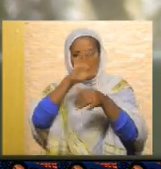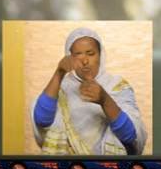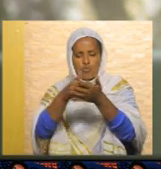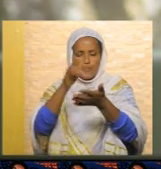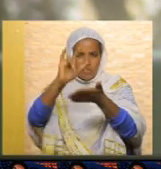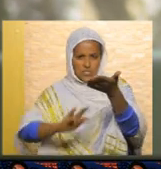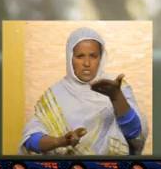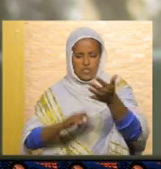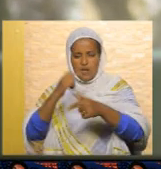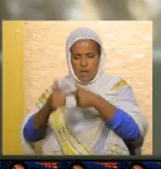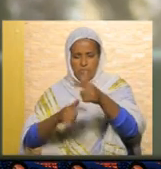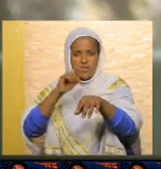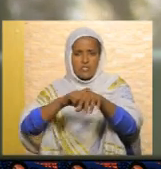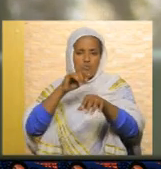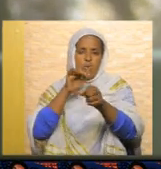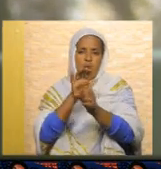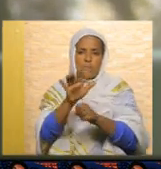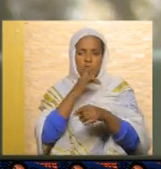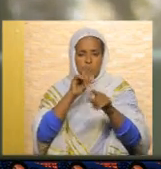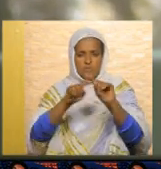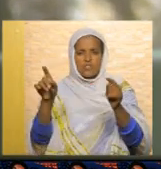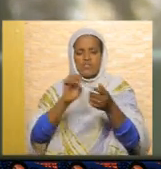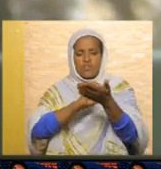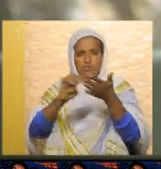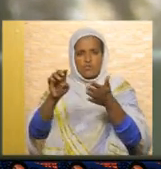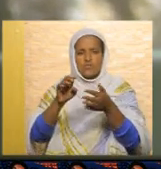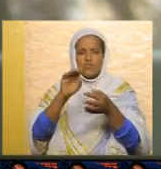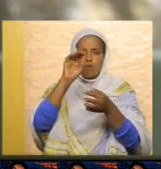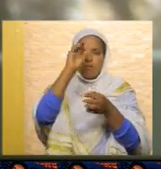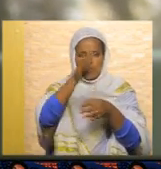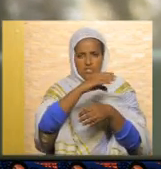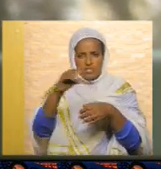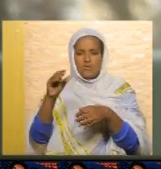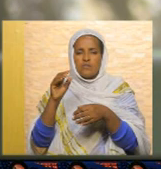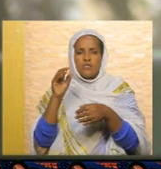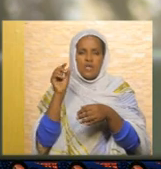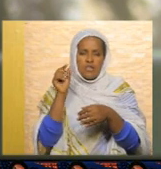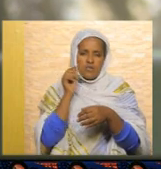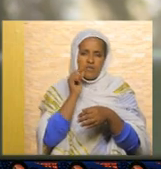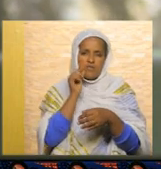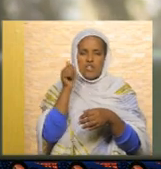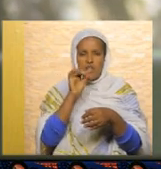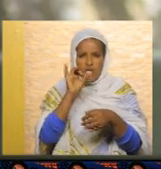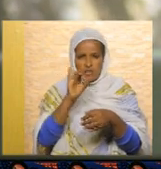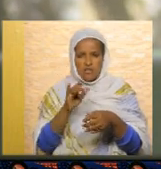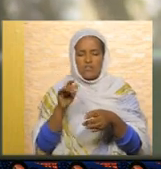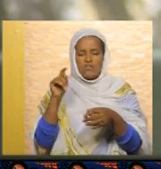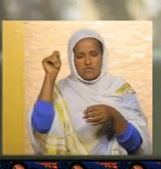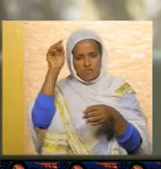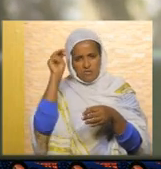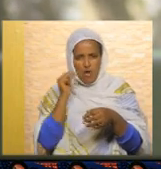ረድተዋል። አክሱም ጽላተ ሙሴ ያረፈው እቴጌ መነን